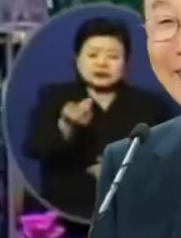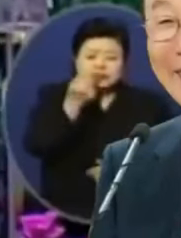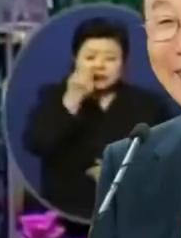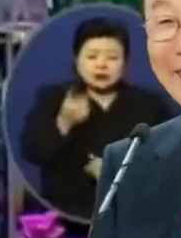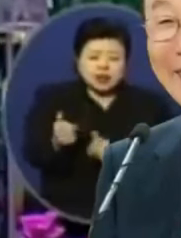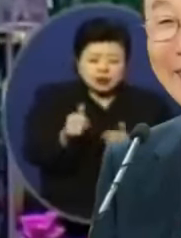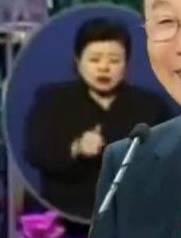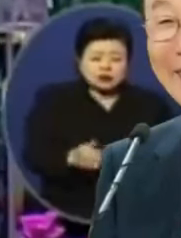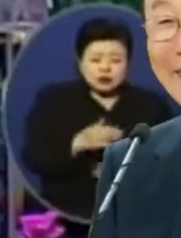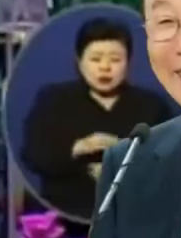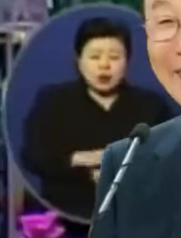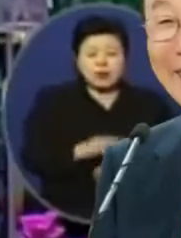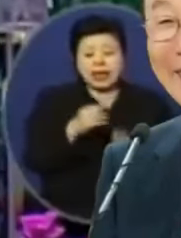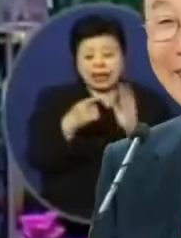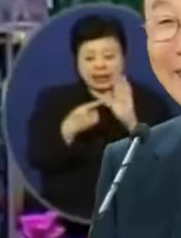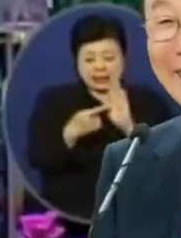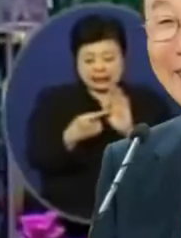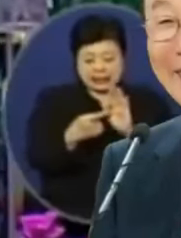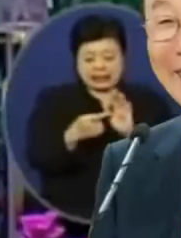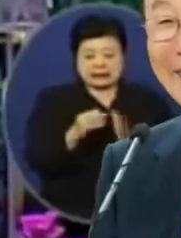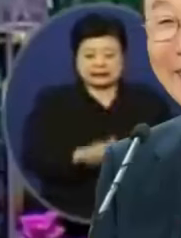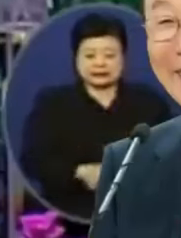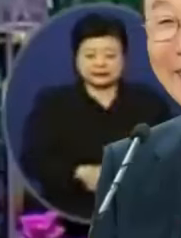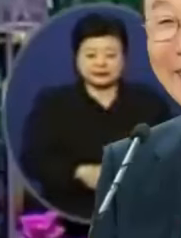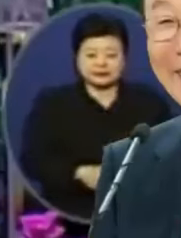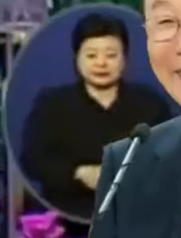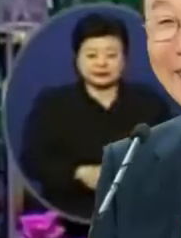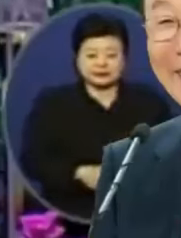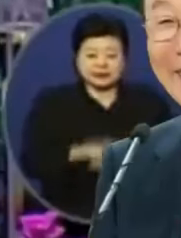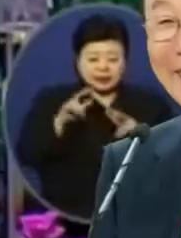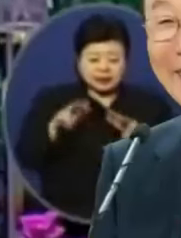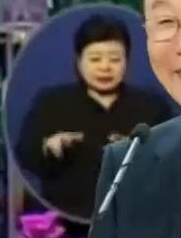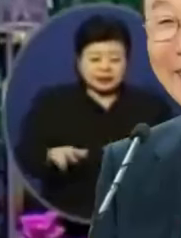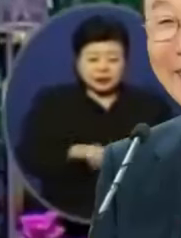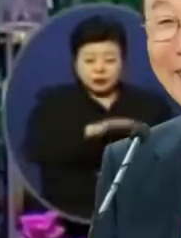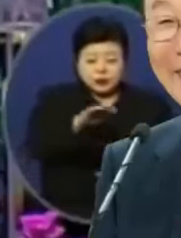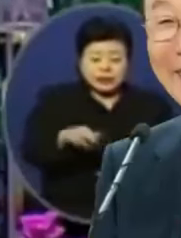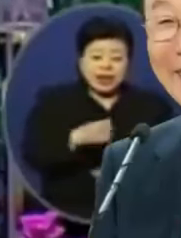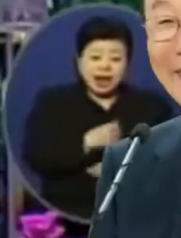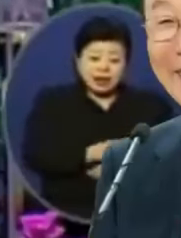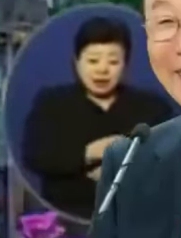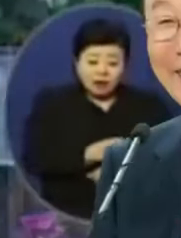또한 우리의 죽을 육체에 나타나게 하려 함이라. 이제 우리가 해야 될 것은